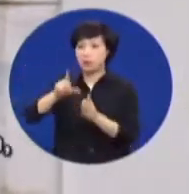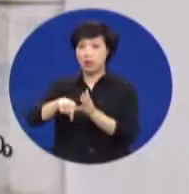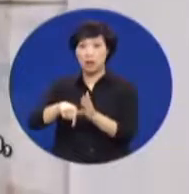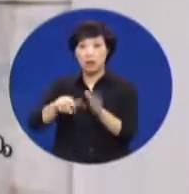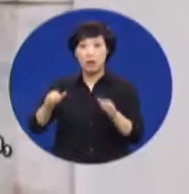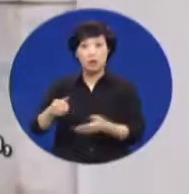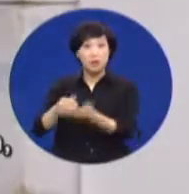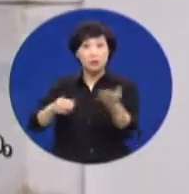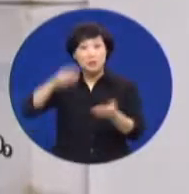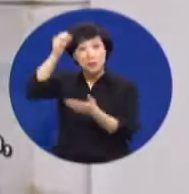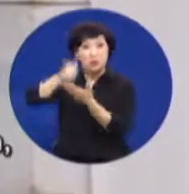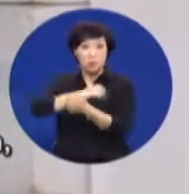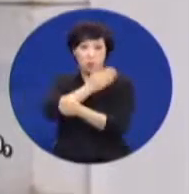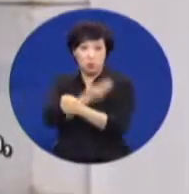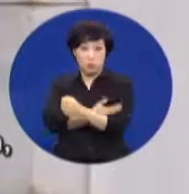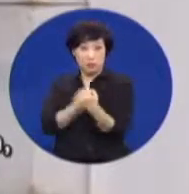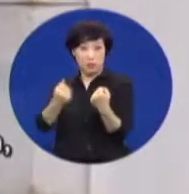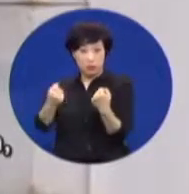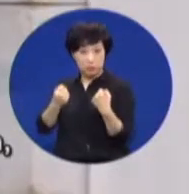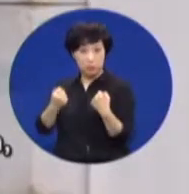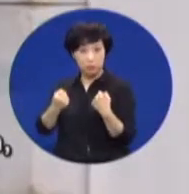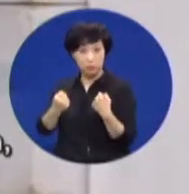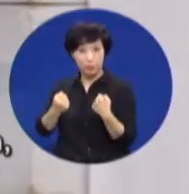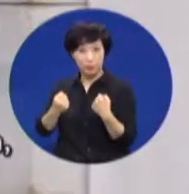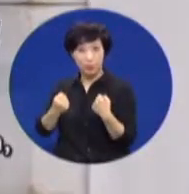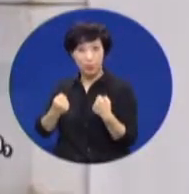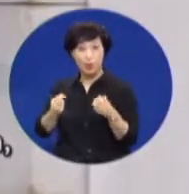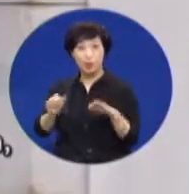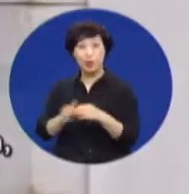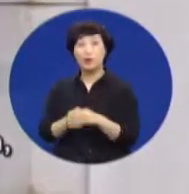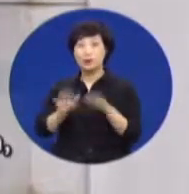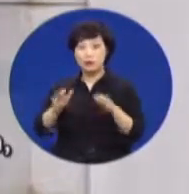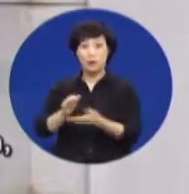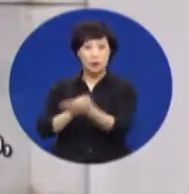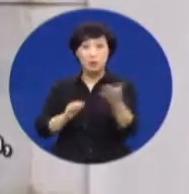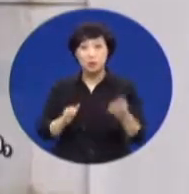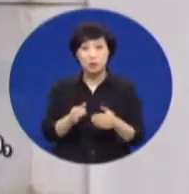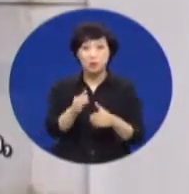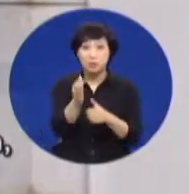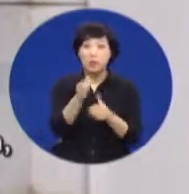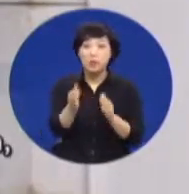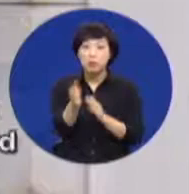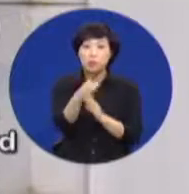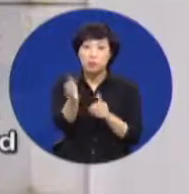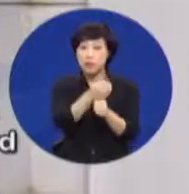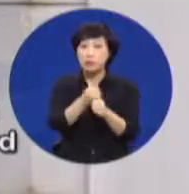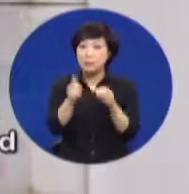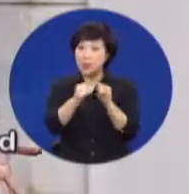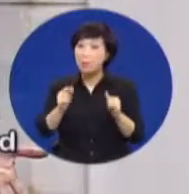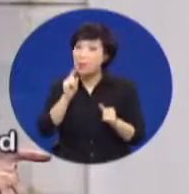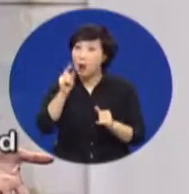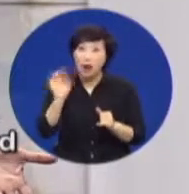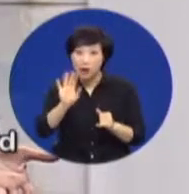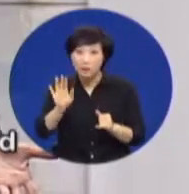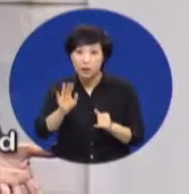성령의 권능의 힘이 어부의 말이 아니오 세리의 말이